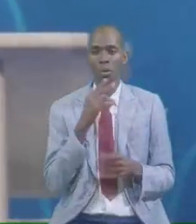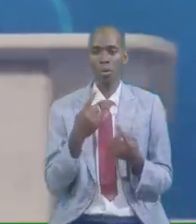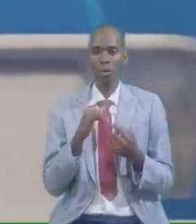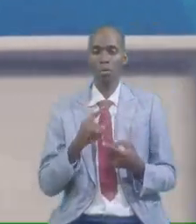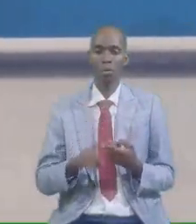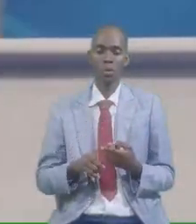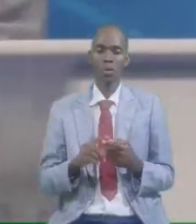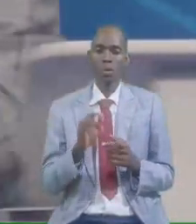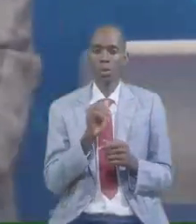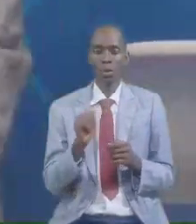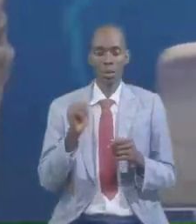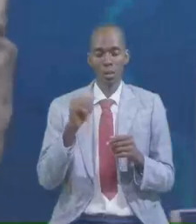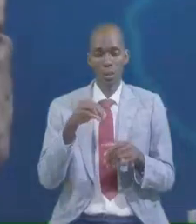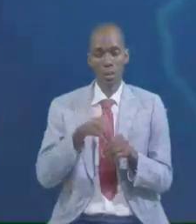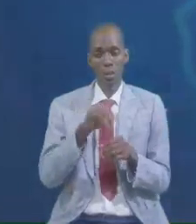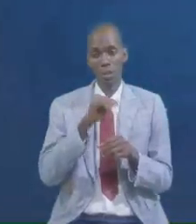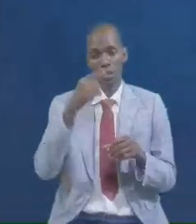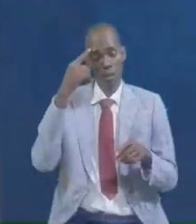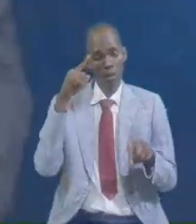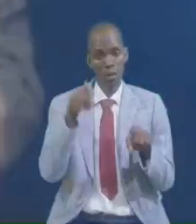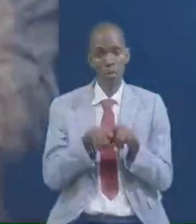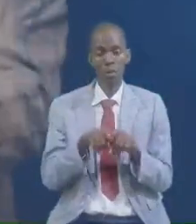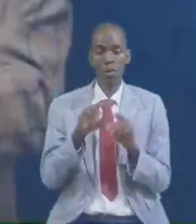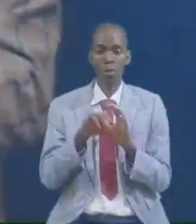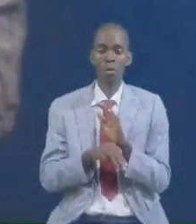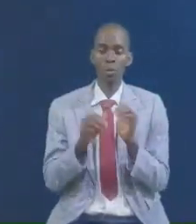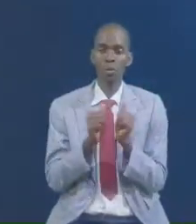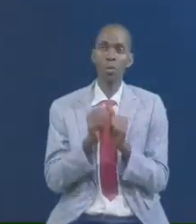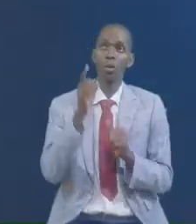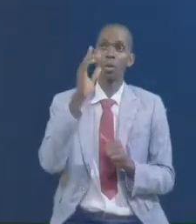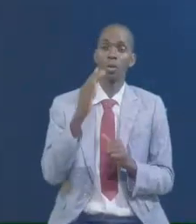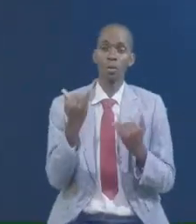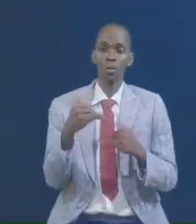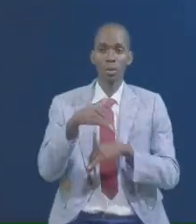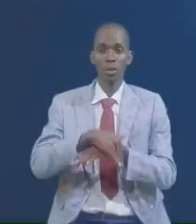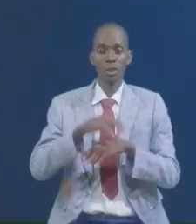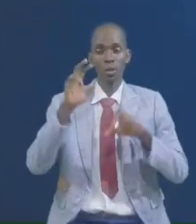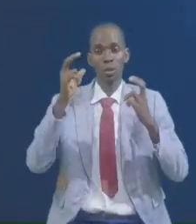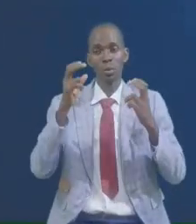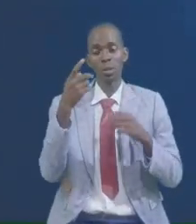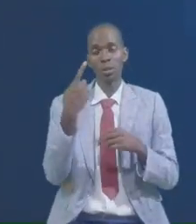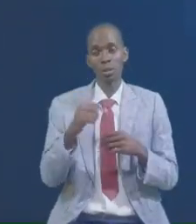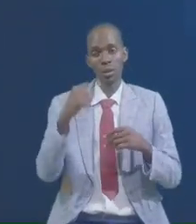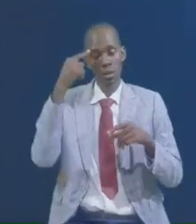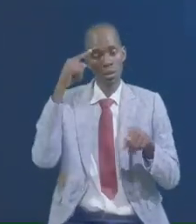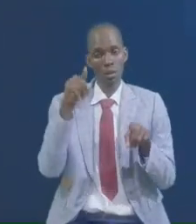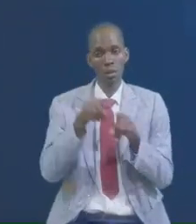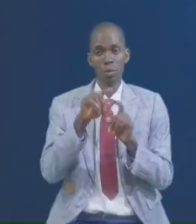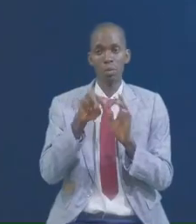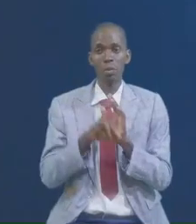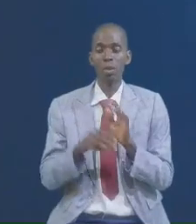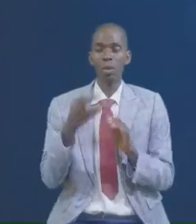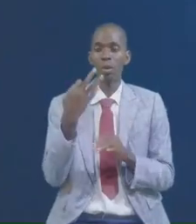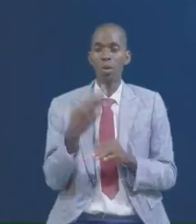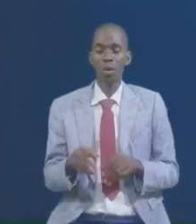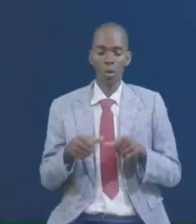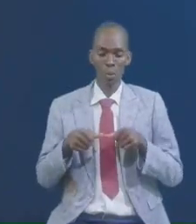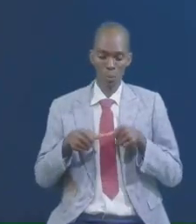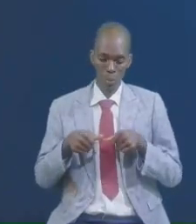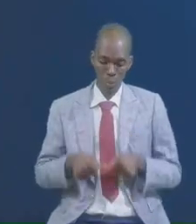nous venons en alliance avec Dieu. Le thème de ce soir, c'est l'alliance de la